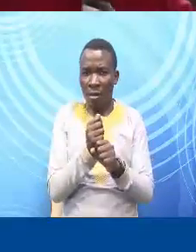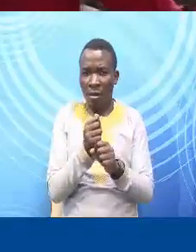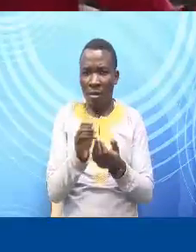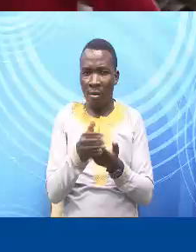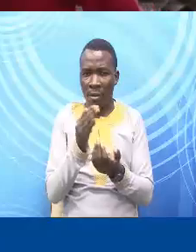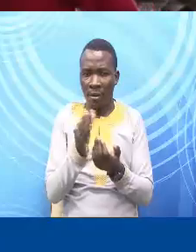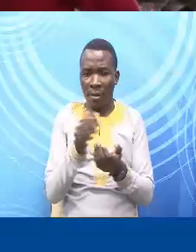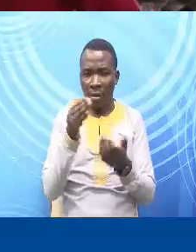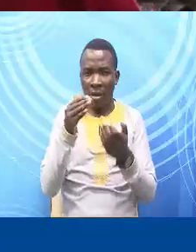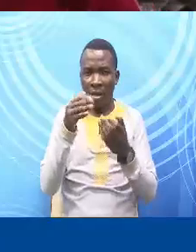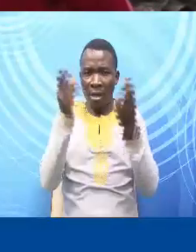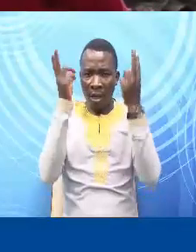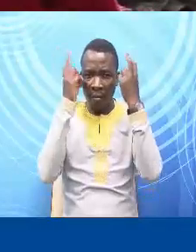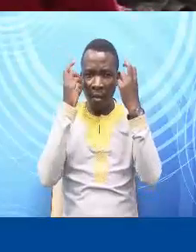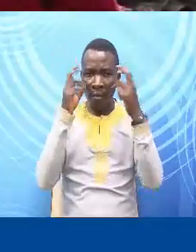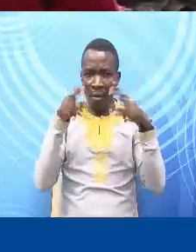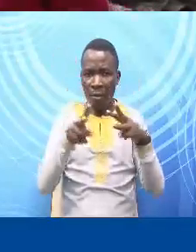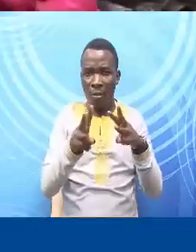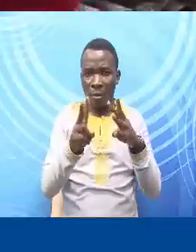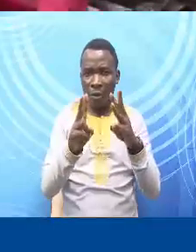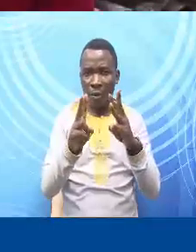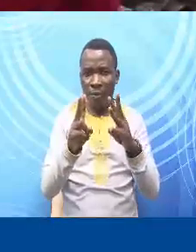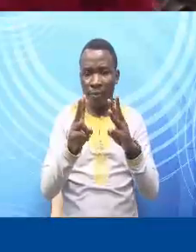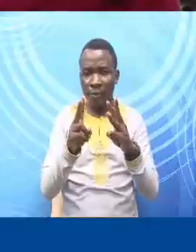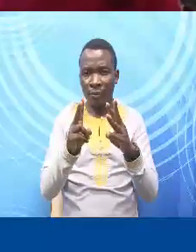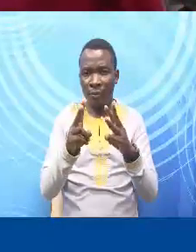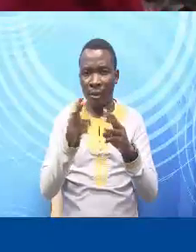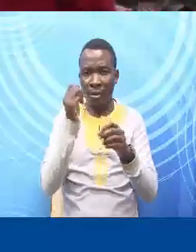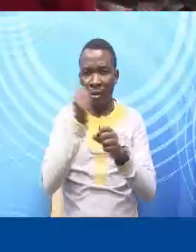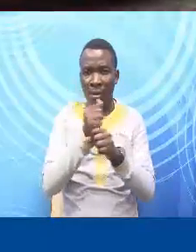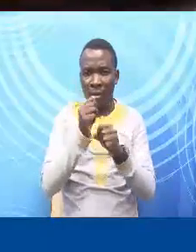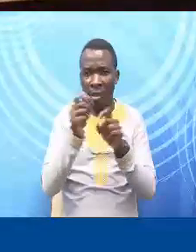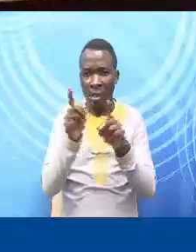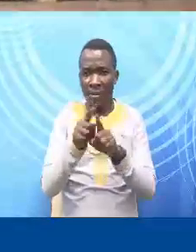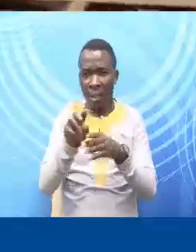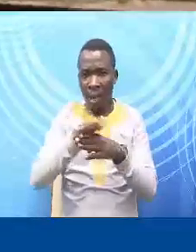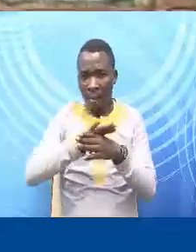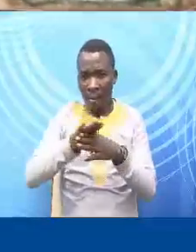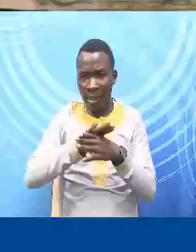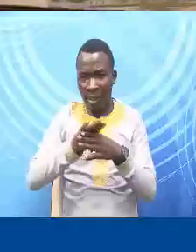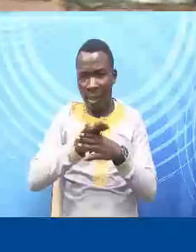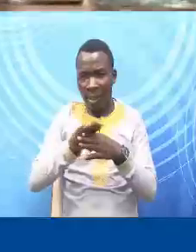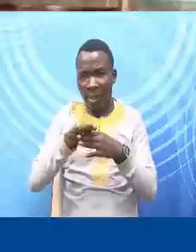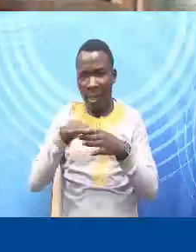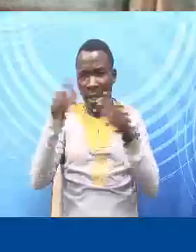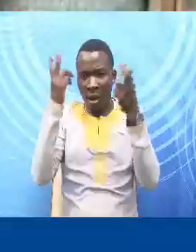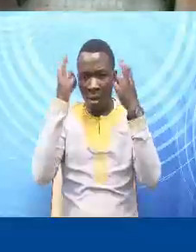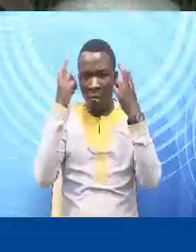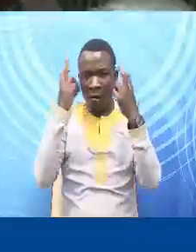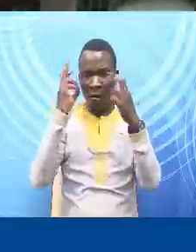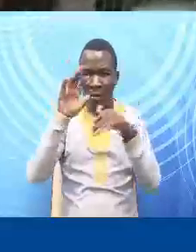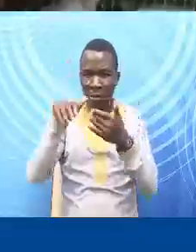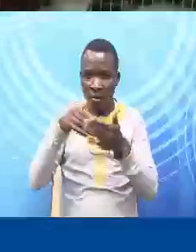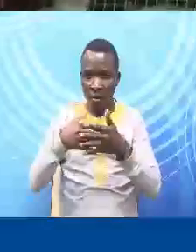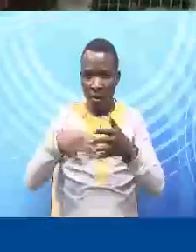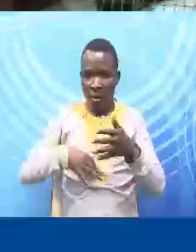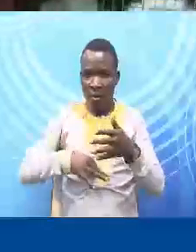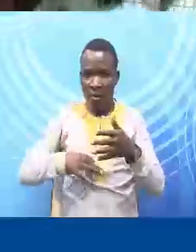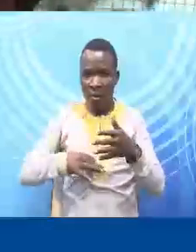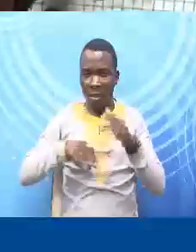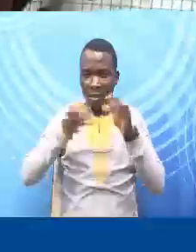ubworozi bw'inkwavu mu buryo bwo kubikora nka business. Urukwavu rwose rugejeje igihe cyo kubyara ruba mu kibuti